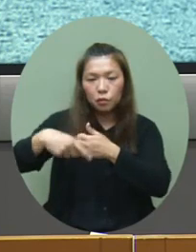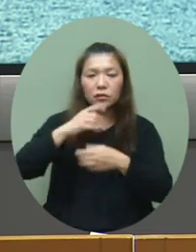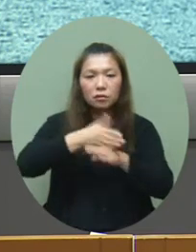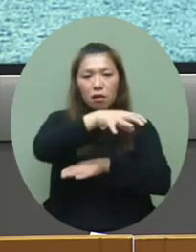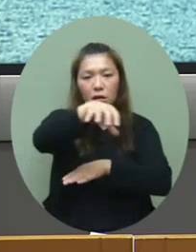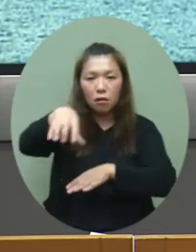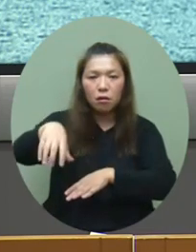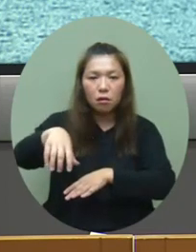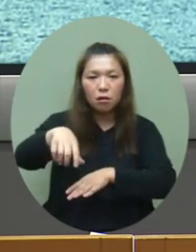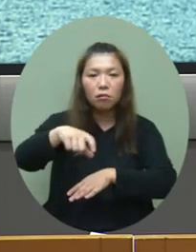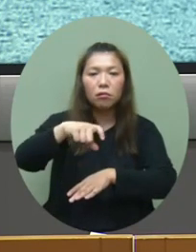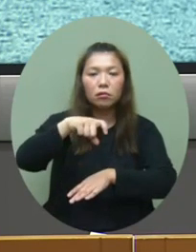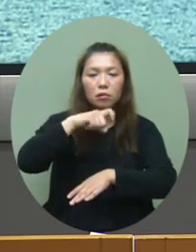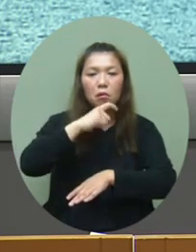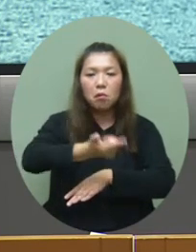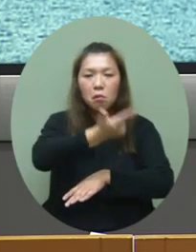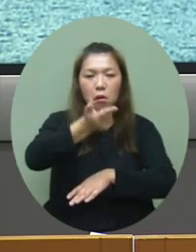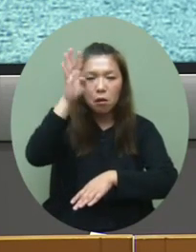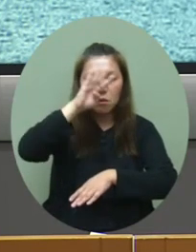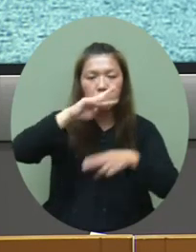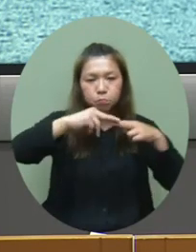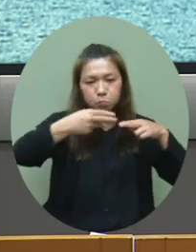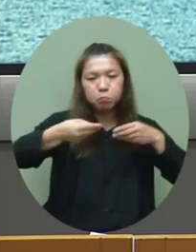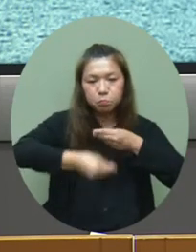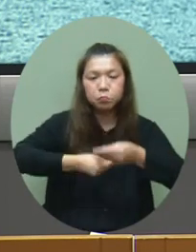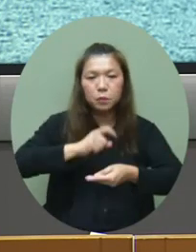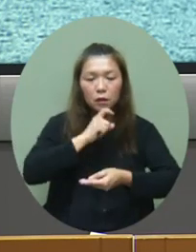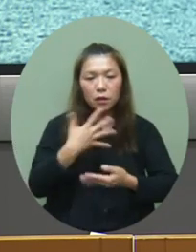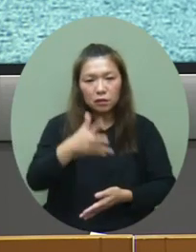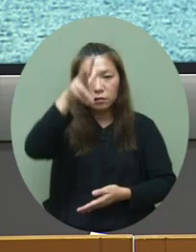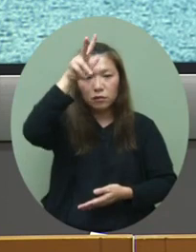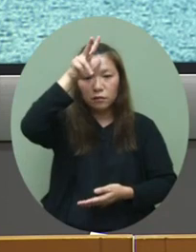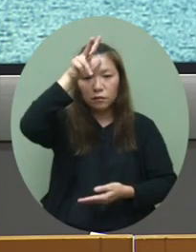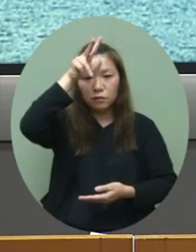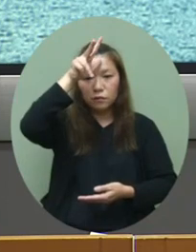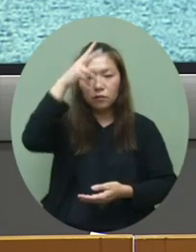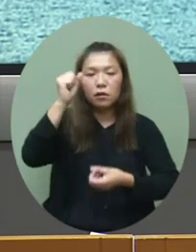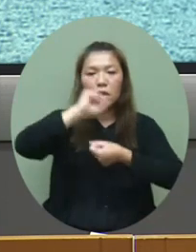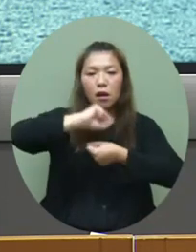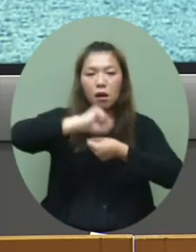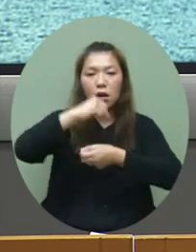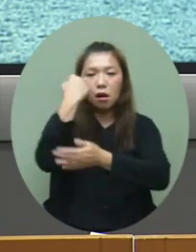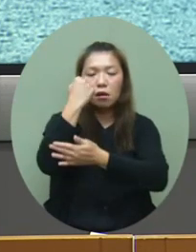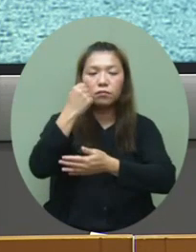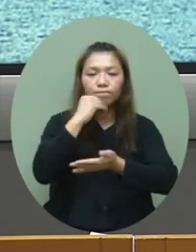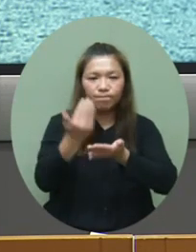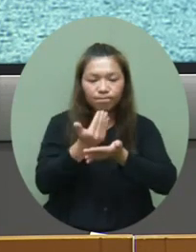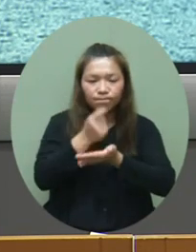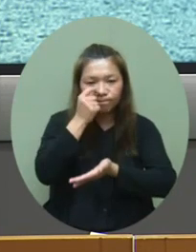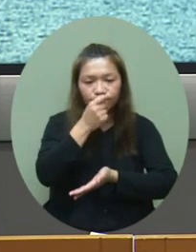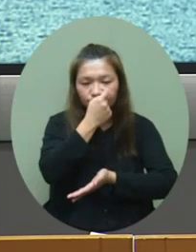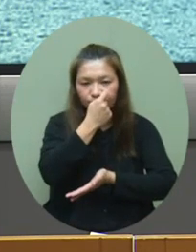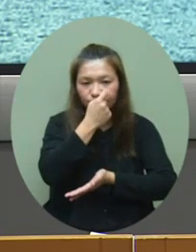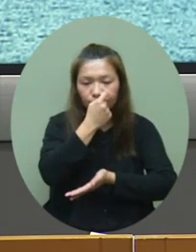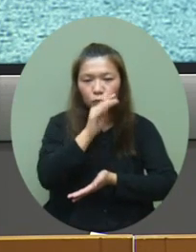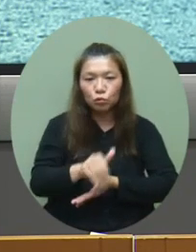咧都有相當多嘅隱形傳播啦。咁所以政府咧都會咧加強呢個測試啦，咁會加